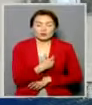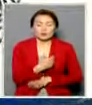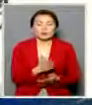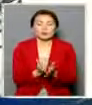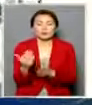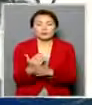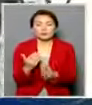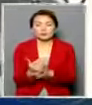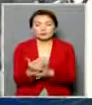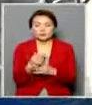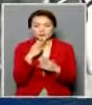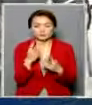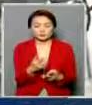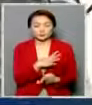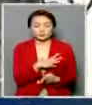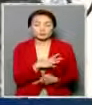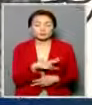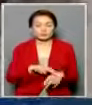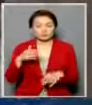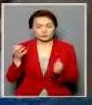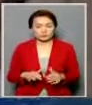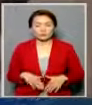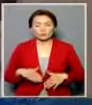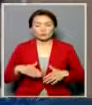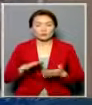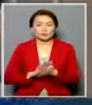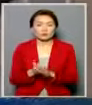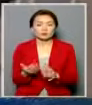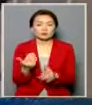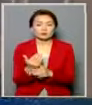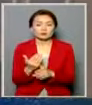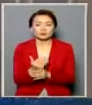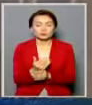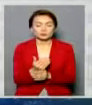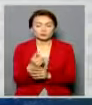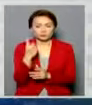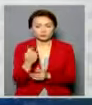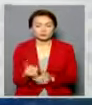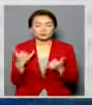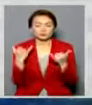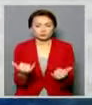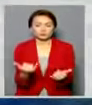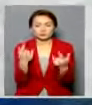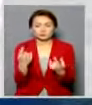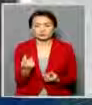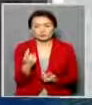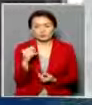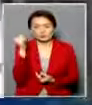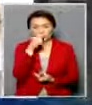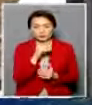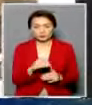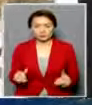в экстренные службы. Сотрудники управления приняли участие в организации специального однодневного мероприятия, посвященного Году